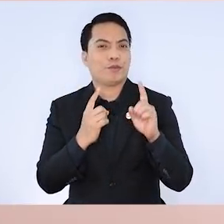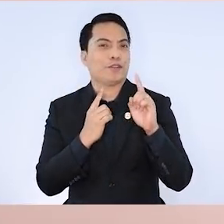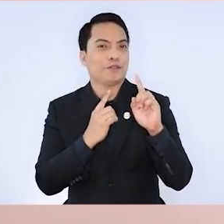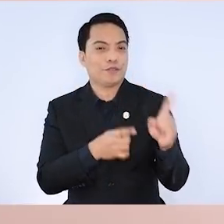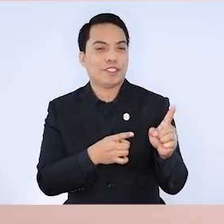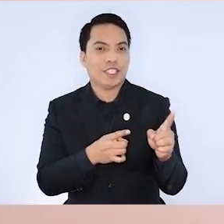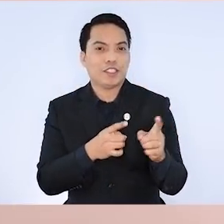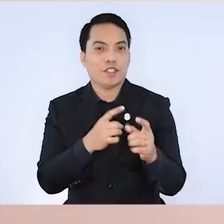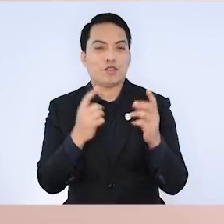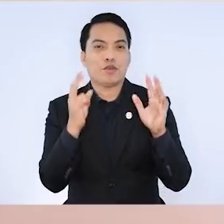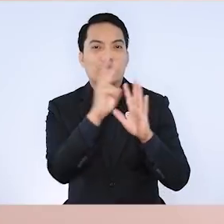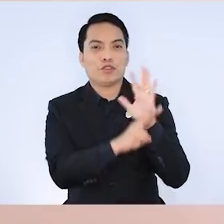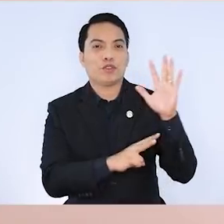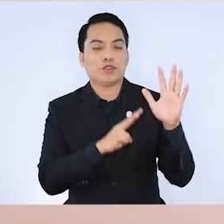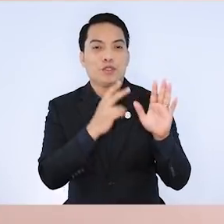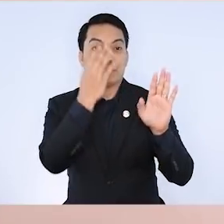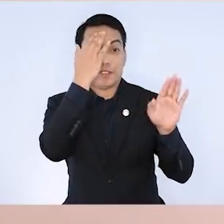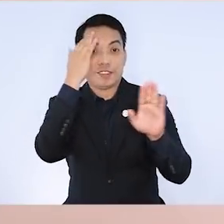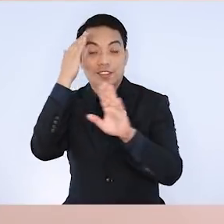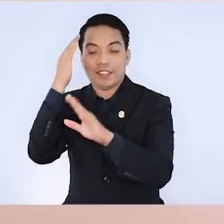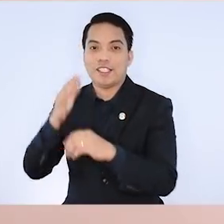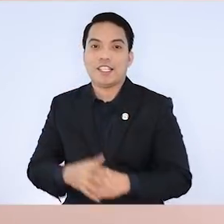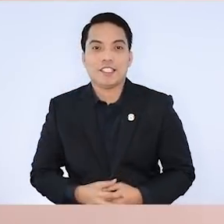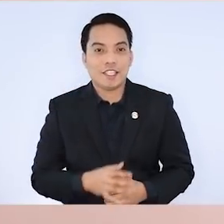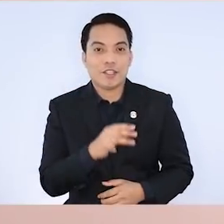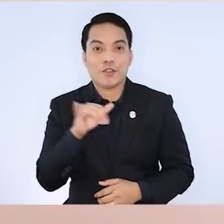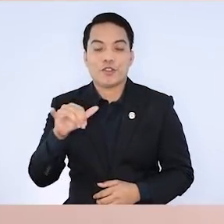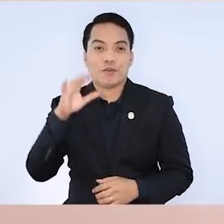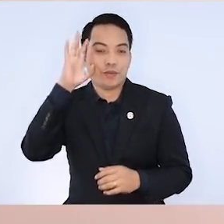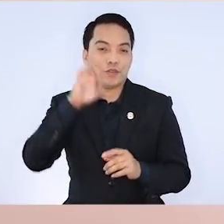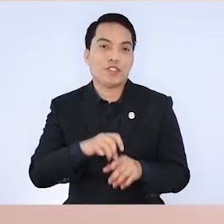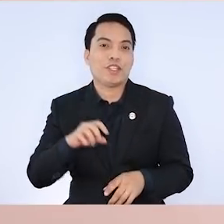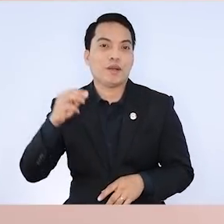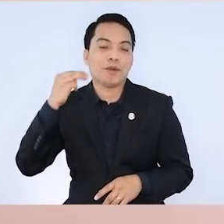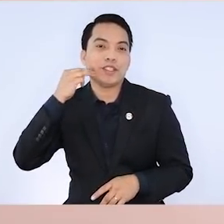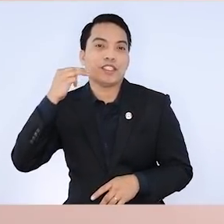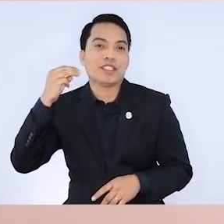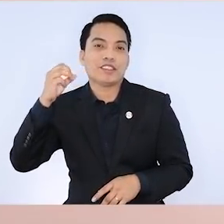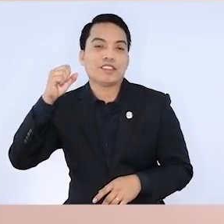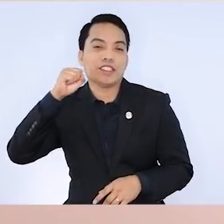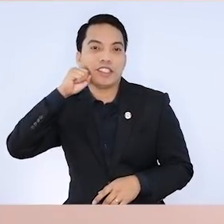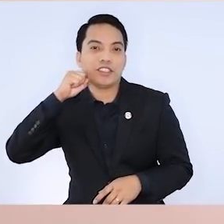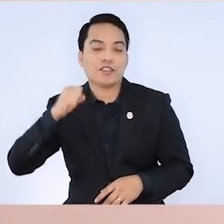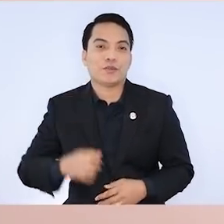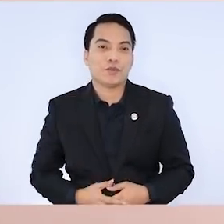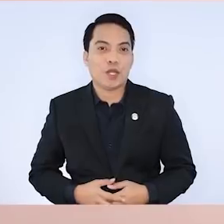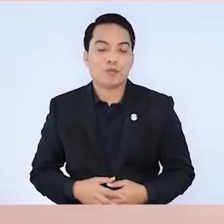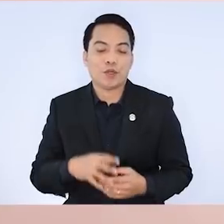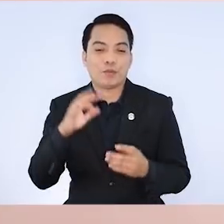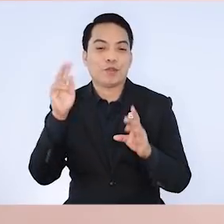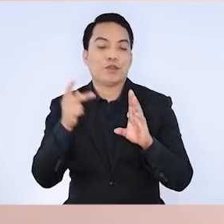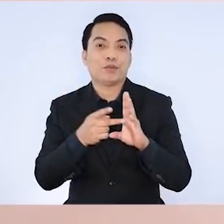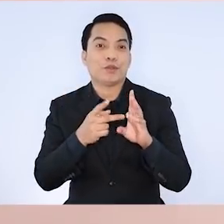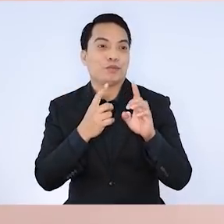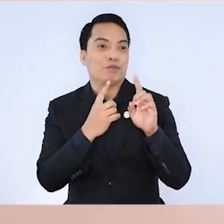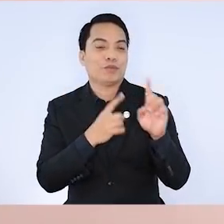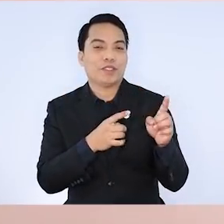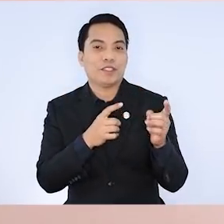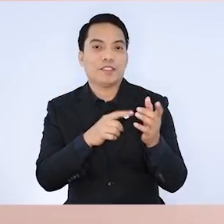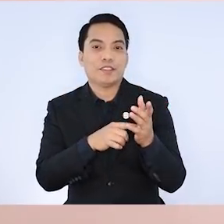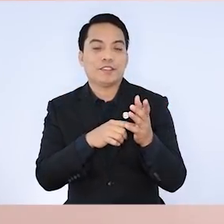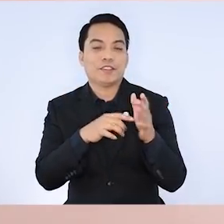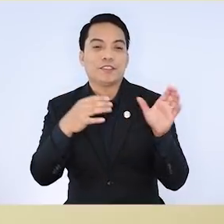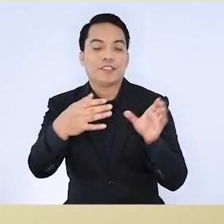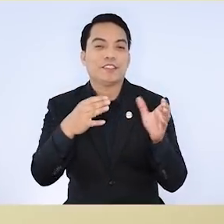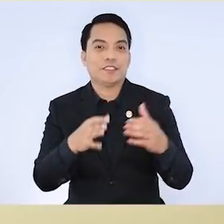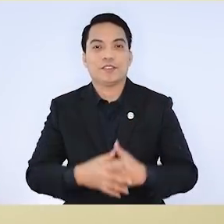isang virtual acquaintance. Gaya ng kapatid na Mariel Salindro, isa sa mga nakadalo sa nasabing